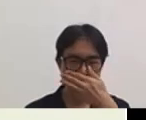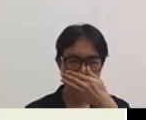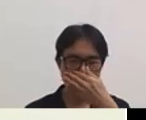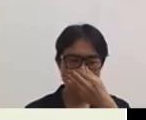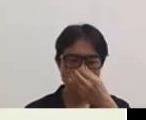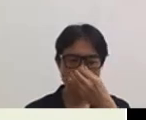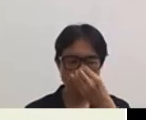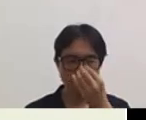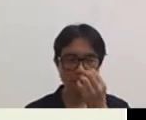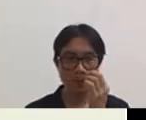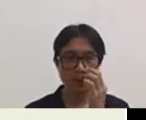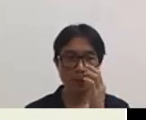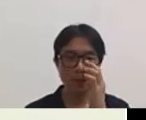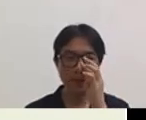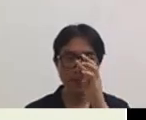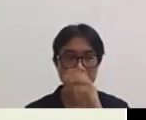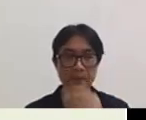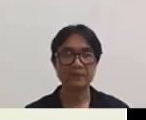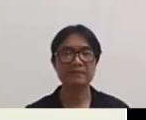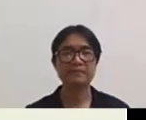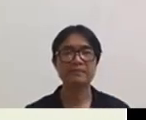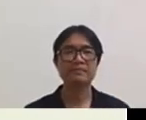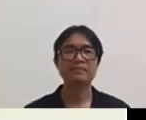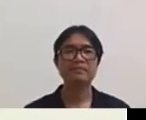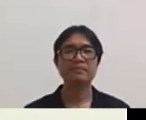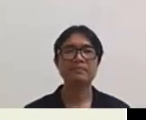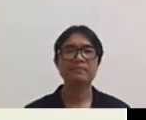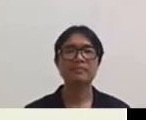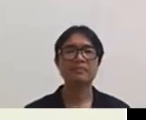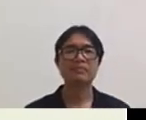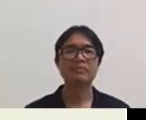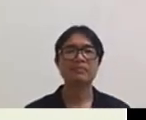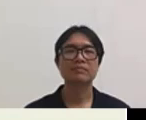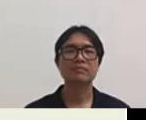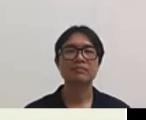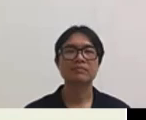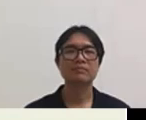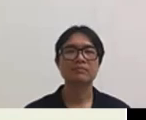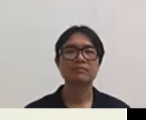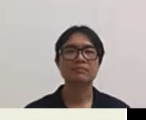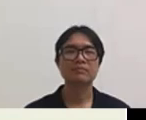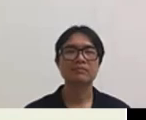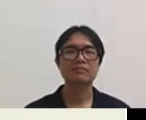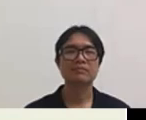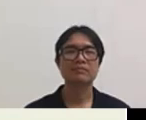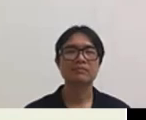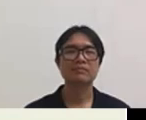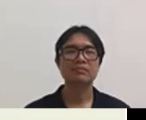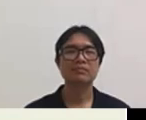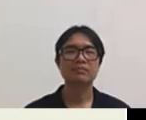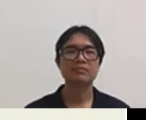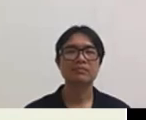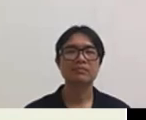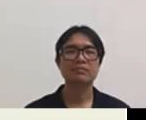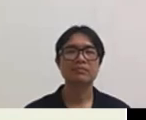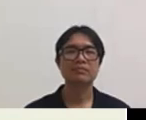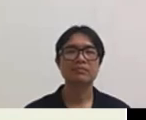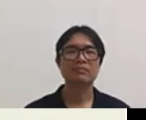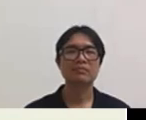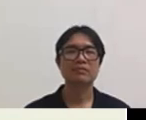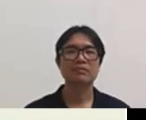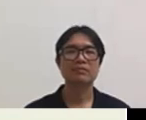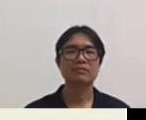bisa sangat praktis ketika diterapkan dalam kehidupan kita sebagai kaum muda, dan justru menjadi